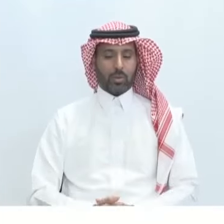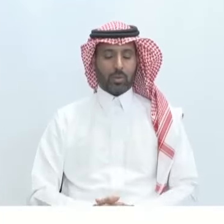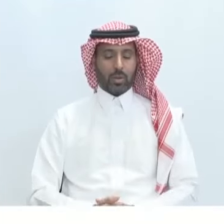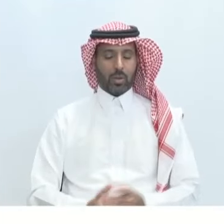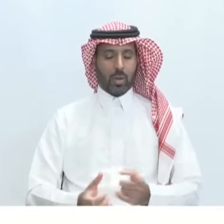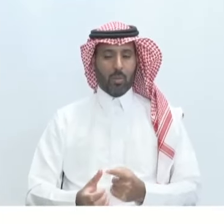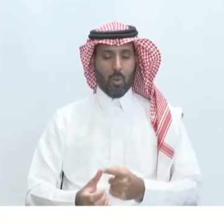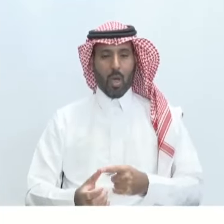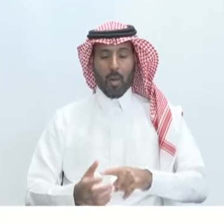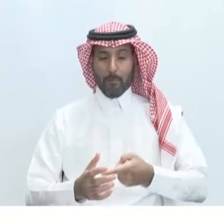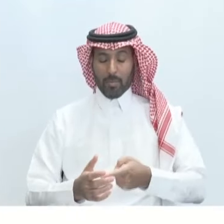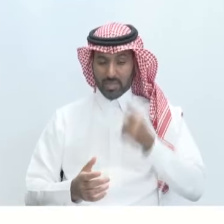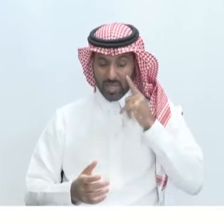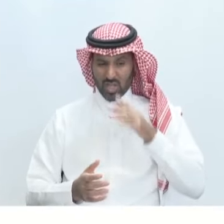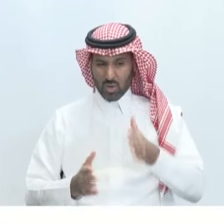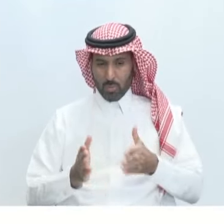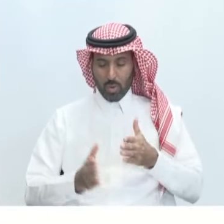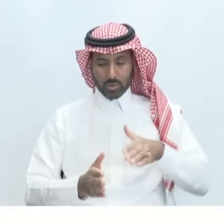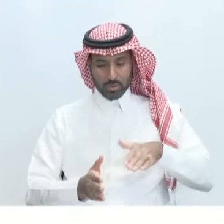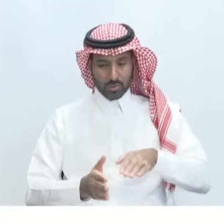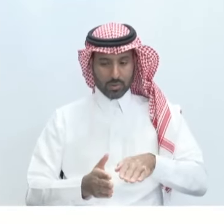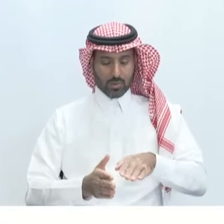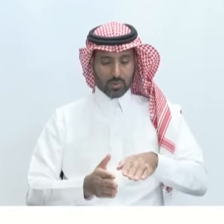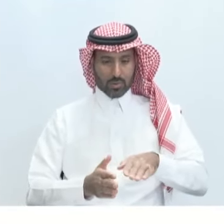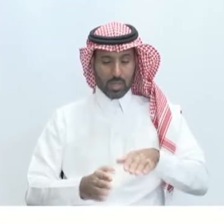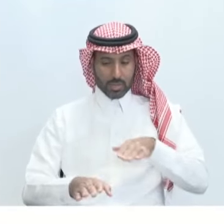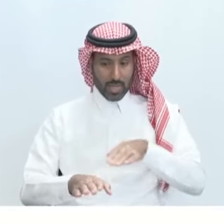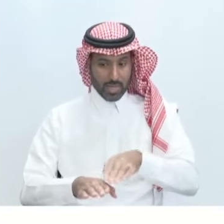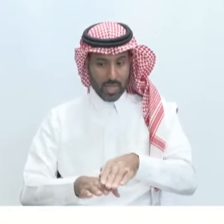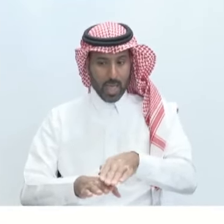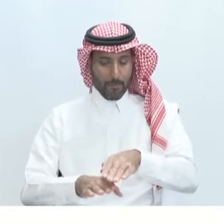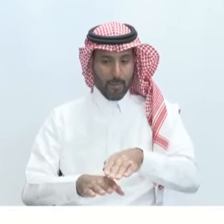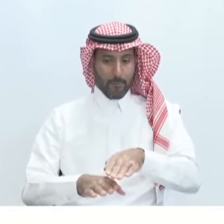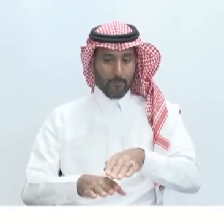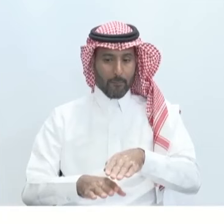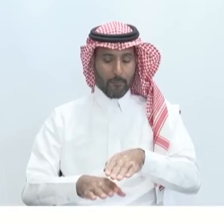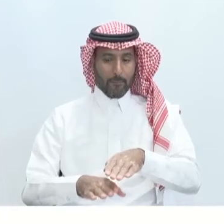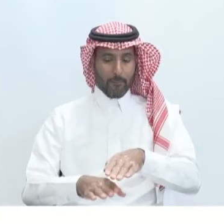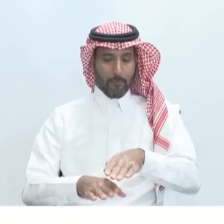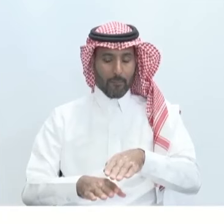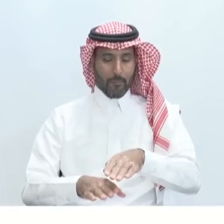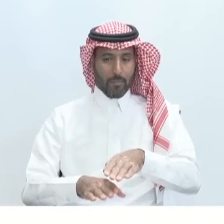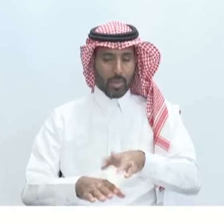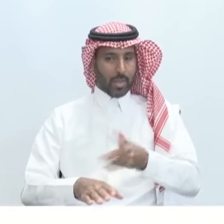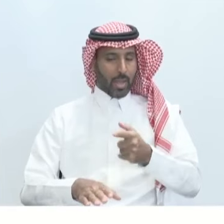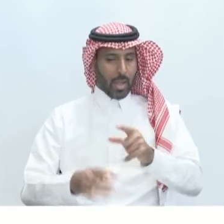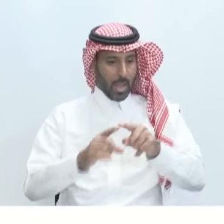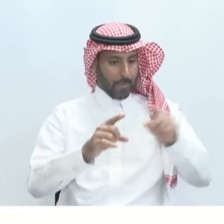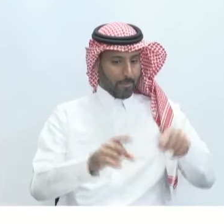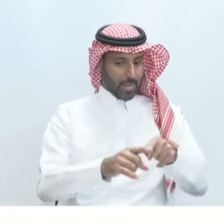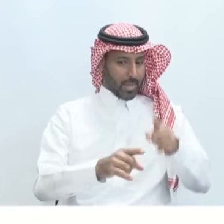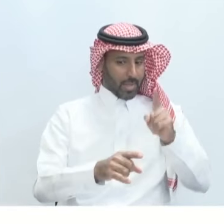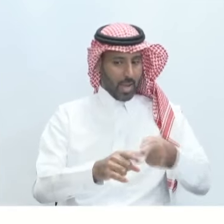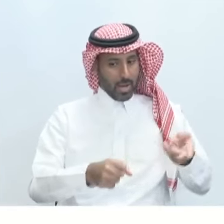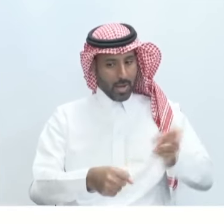اولا لبرمجه الروبوت ل تجعل الروبوت يتحرك الى الامام نستخدم لبنت